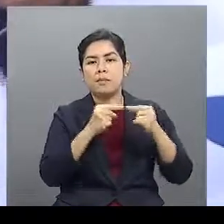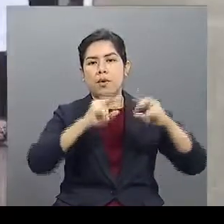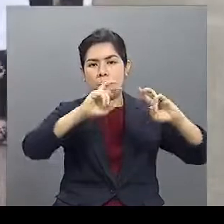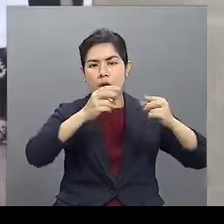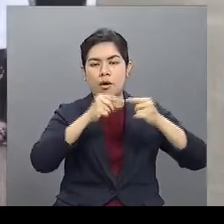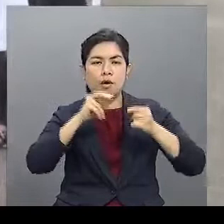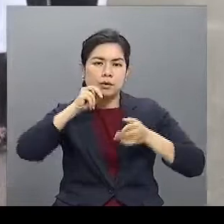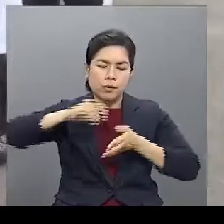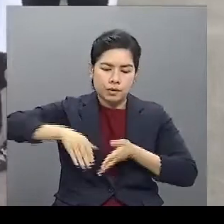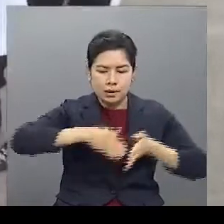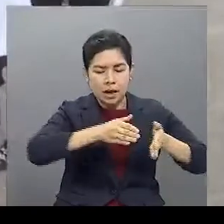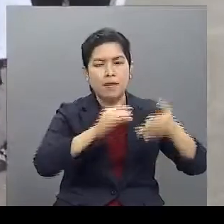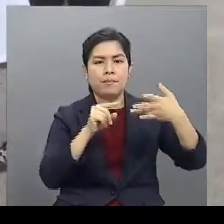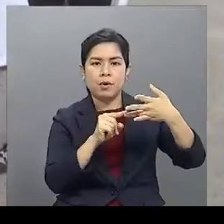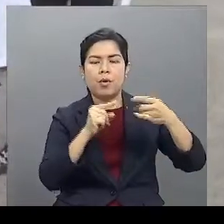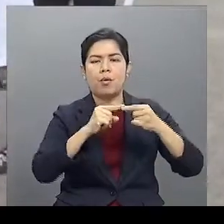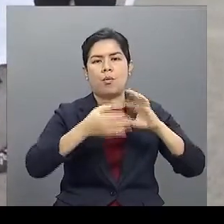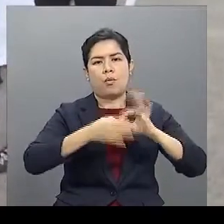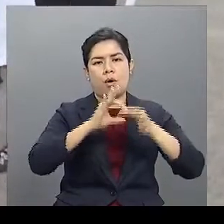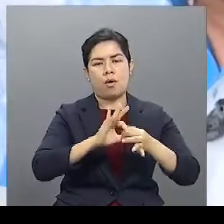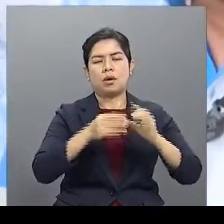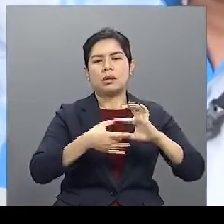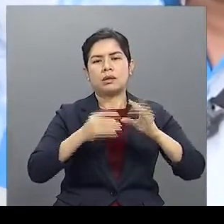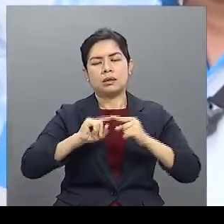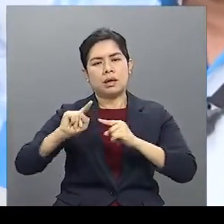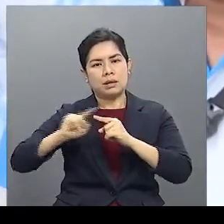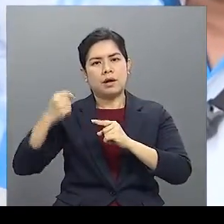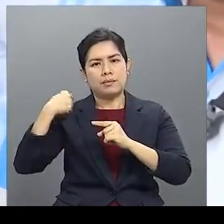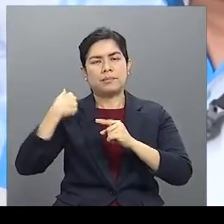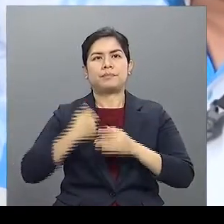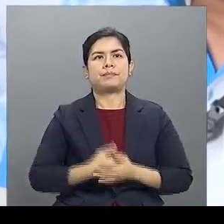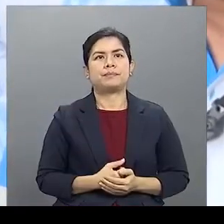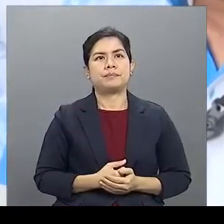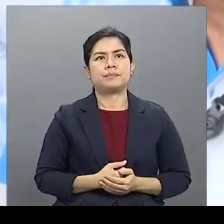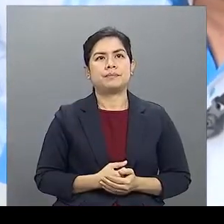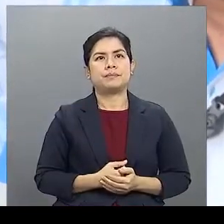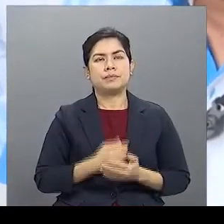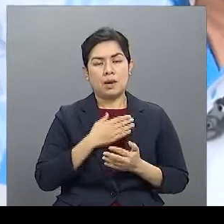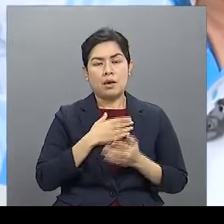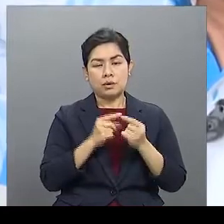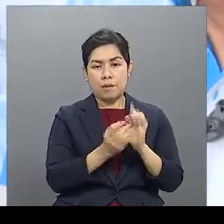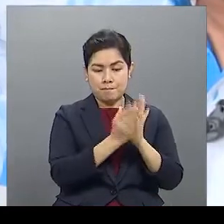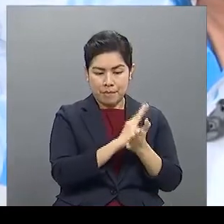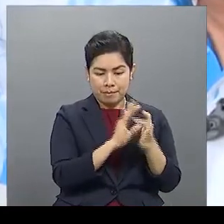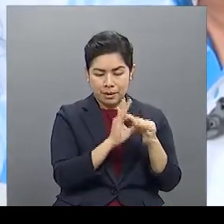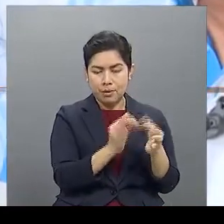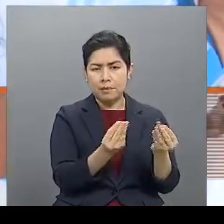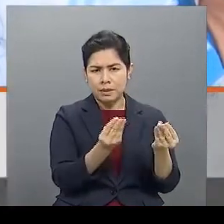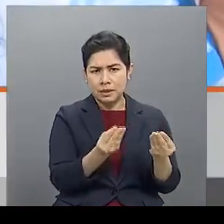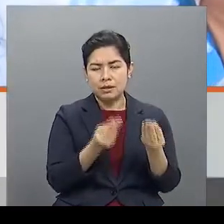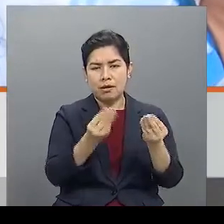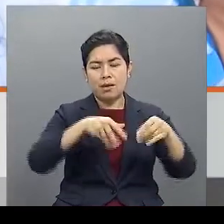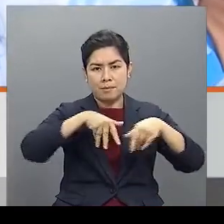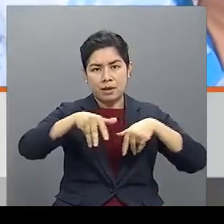ใช้งบประมาณที่โปร่งใส มาเอาลูกเอามาจัดที่ดินให้กับชาวบ้านโดยชาวบ้านนี่อาจจะมีการเสียสละที่ดินบ